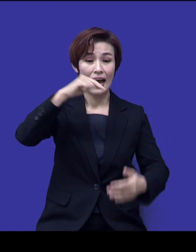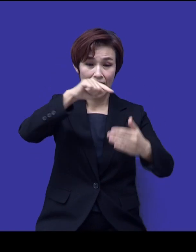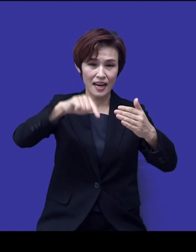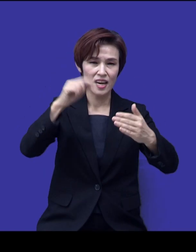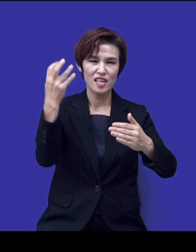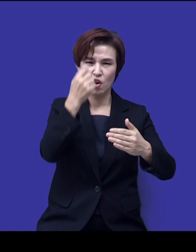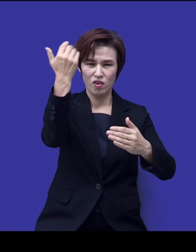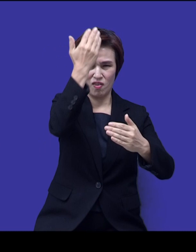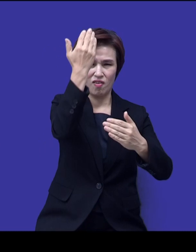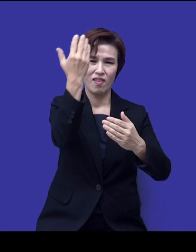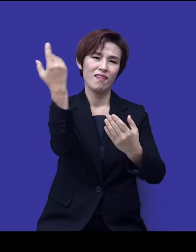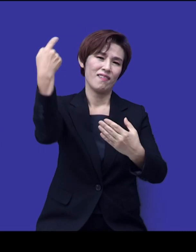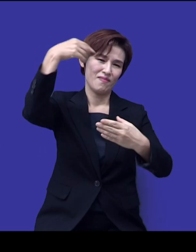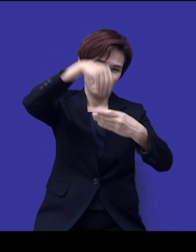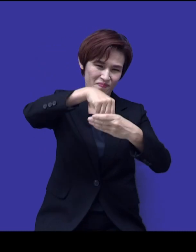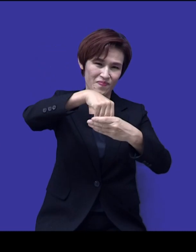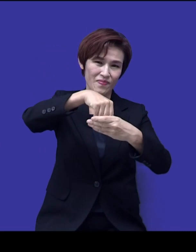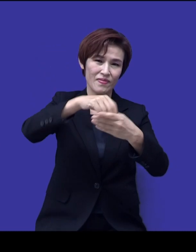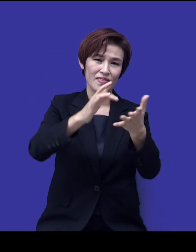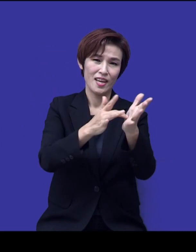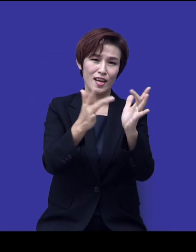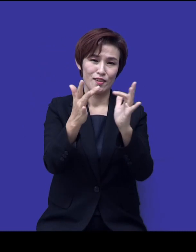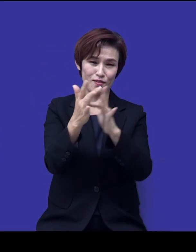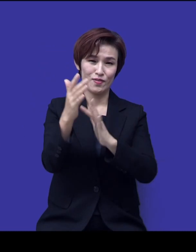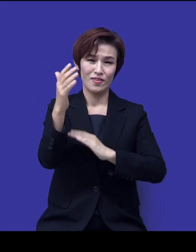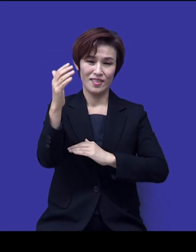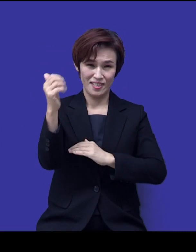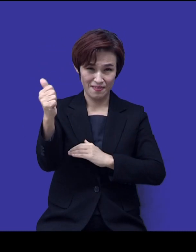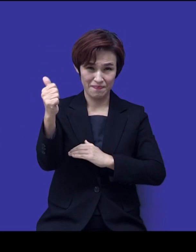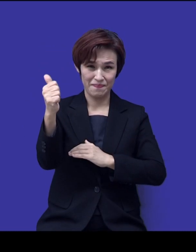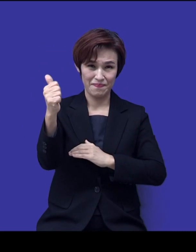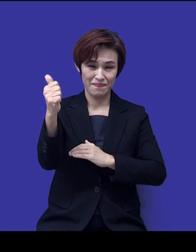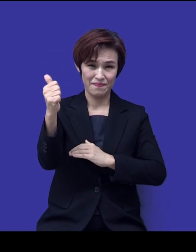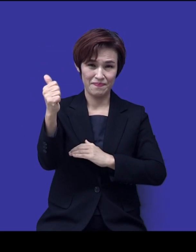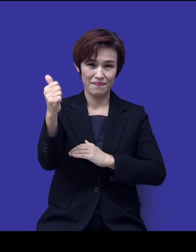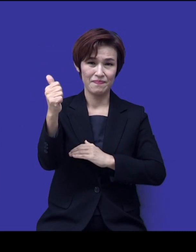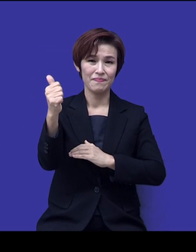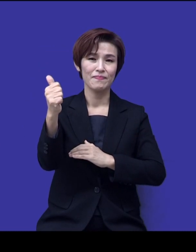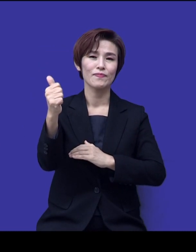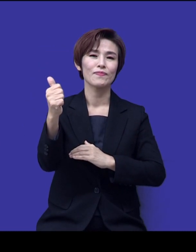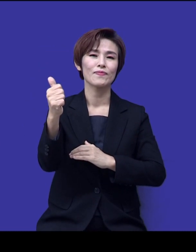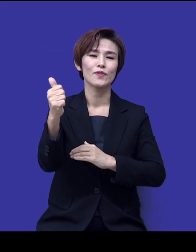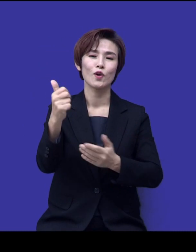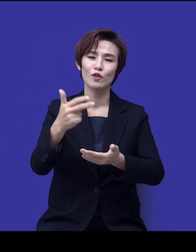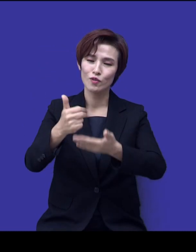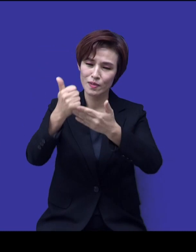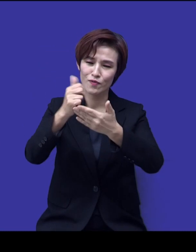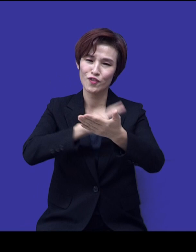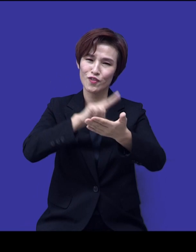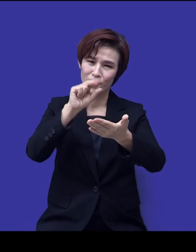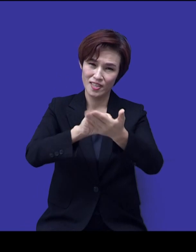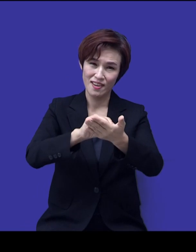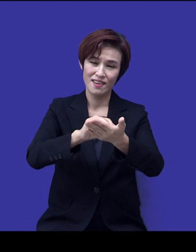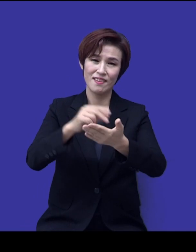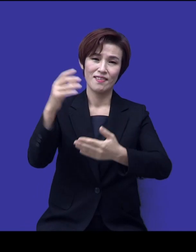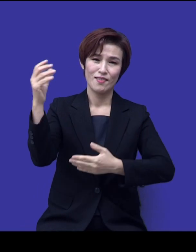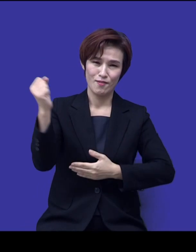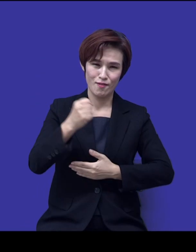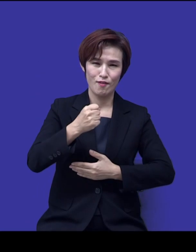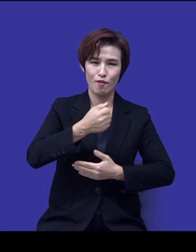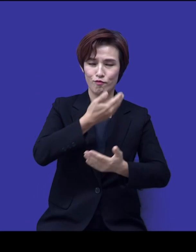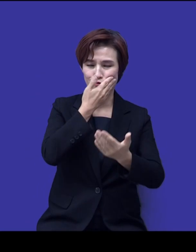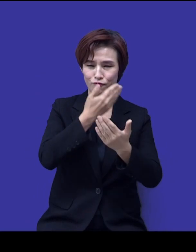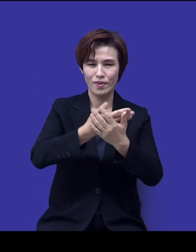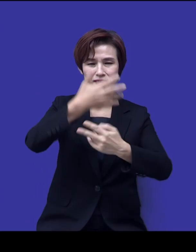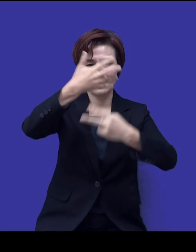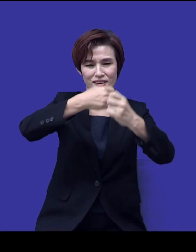하셔서 예수님을 소재로 해서 그 안에 많은 양념들이 이제 주님을 주제로 한 작품들이 더해지면서 이제 정말 명작을 만드실 때가 되지 않았나